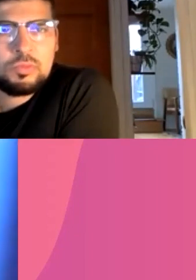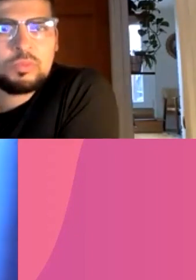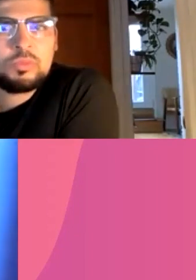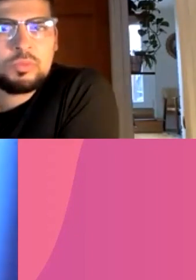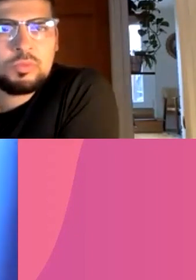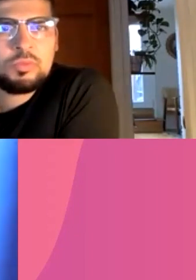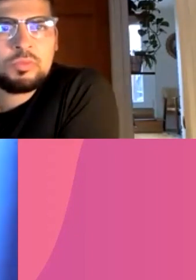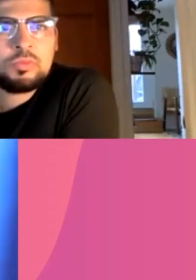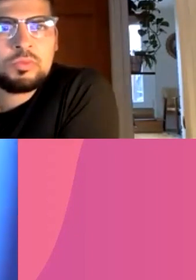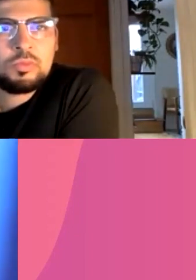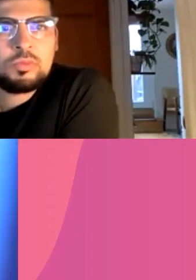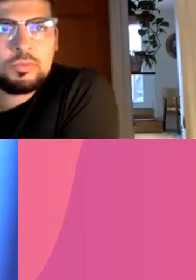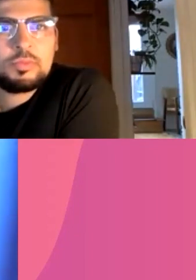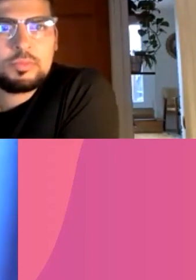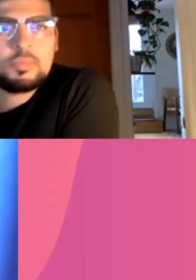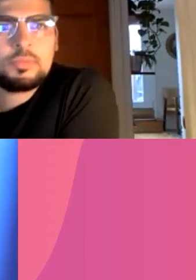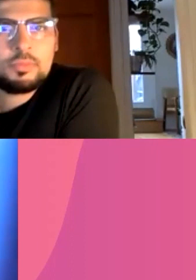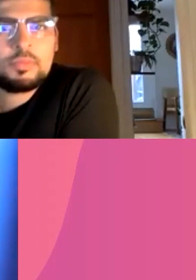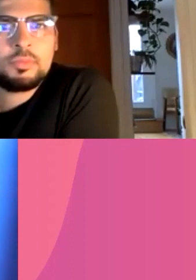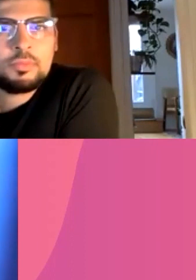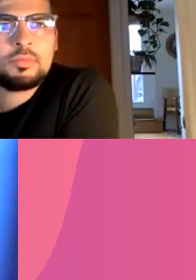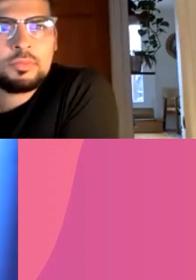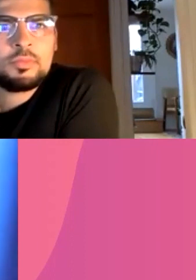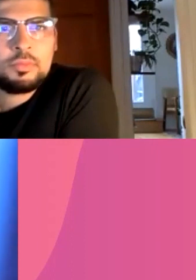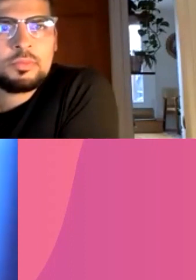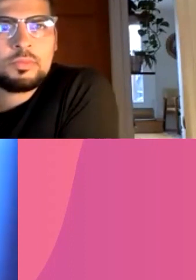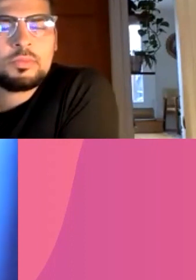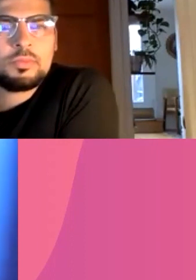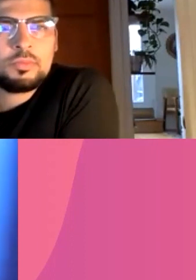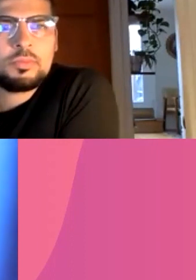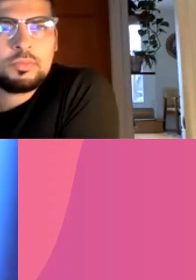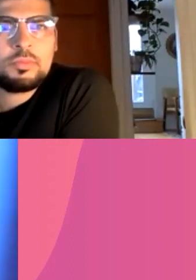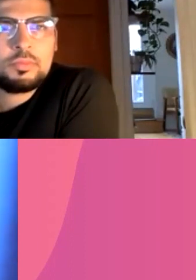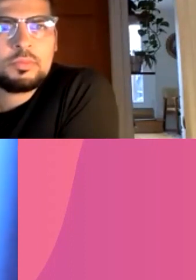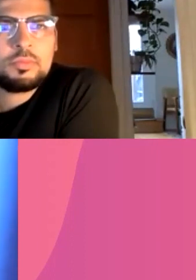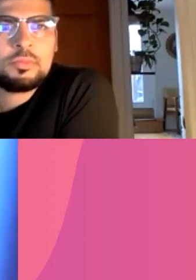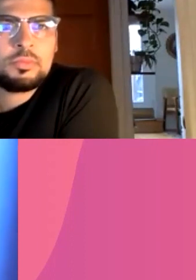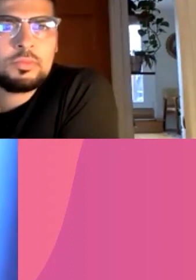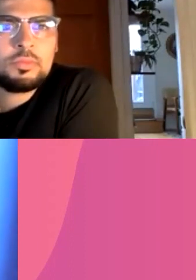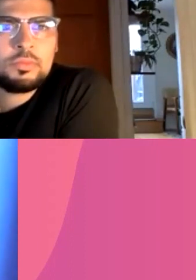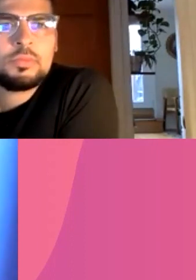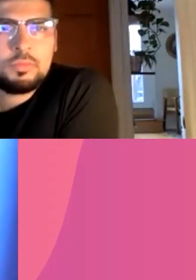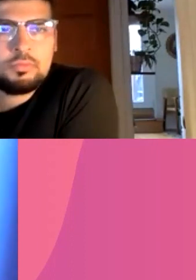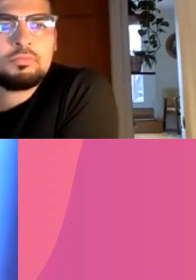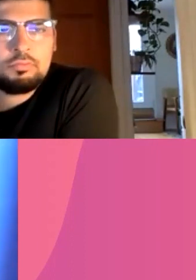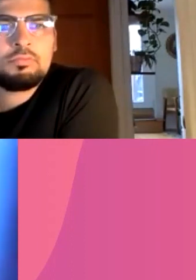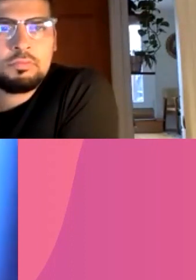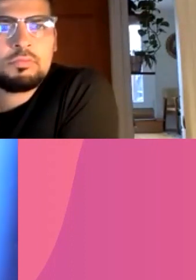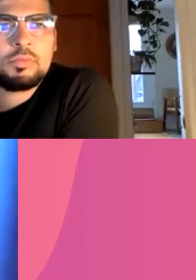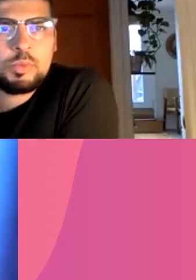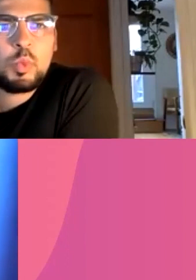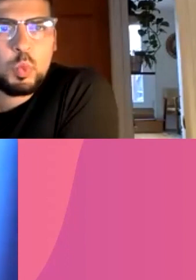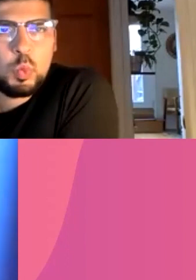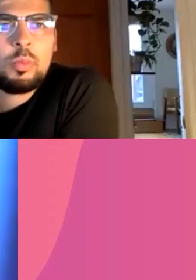les conclusions des chercheuses. Et une de ces façons, c'est l'art. Et je trouvais que c'était